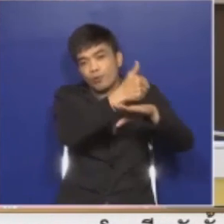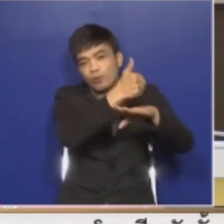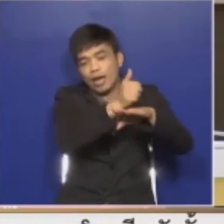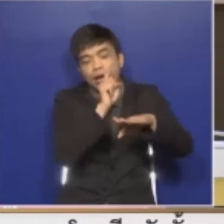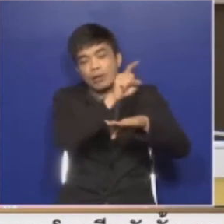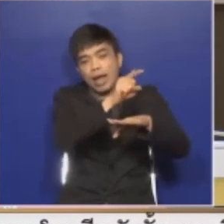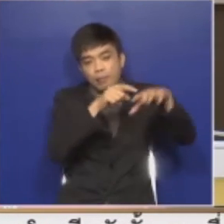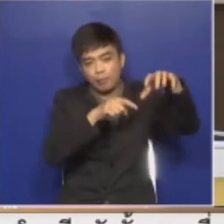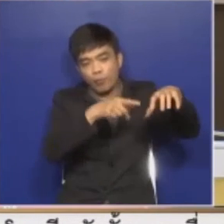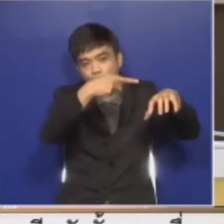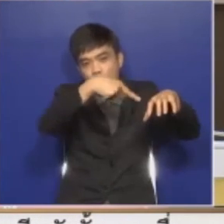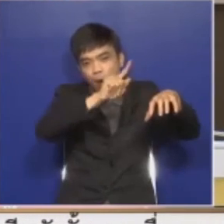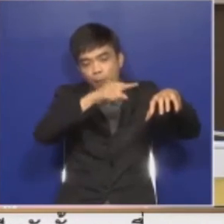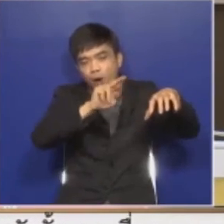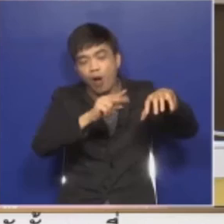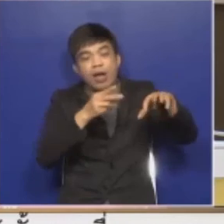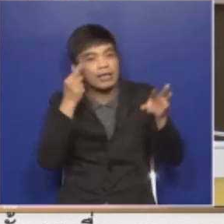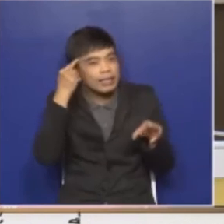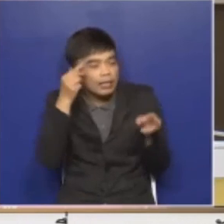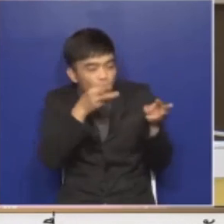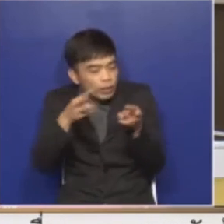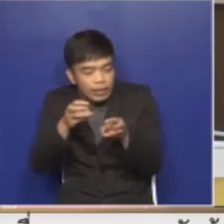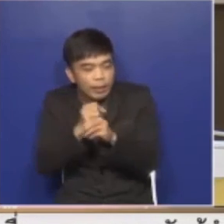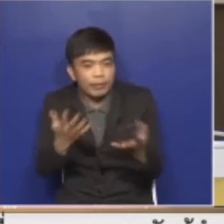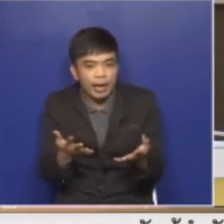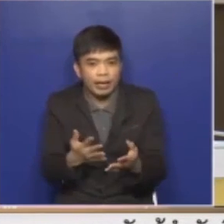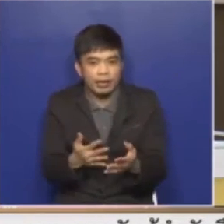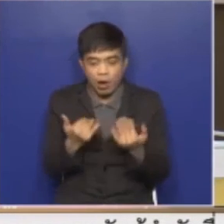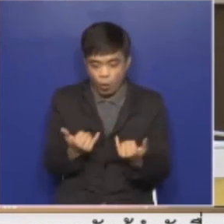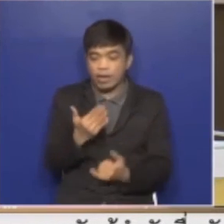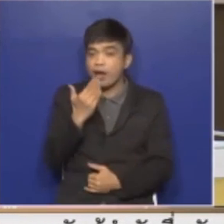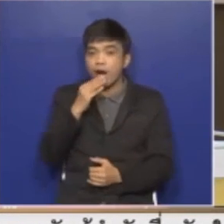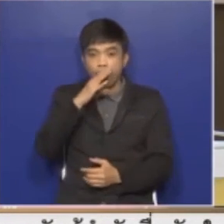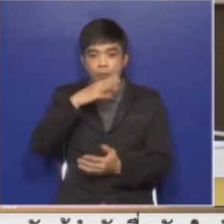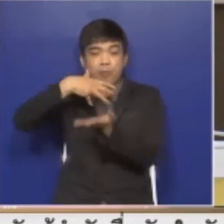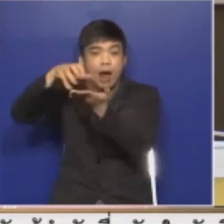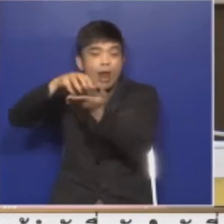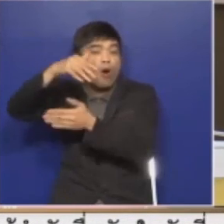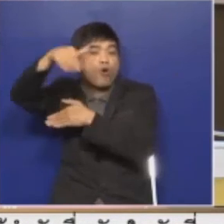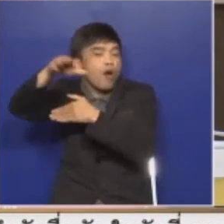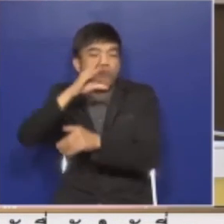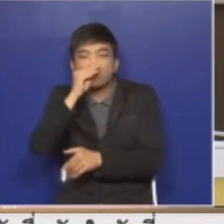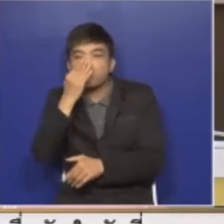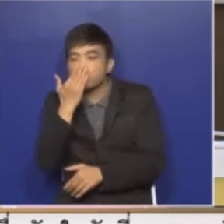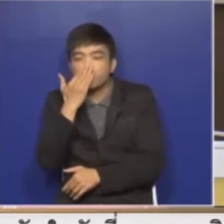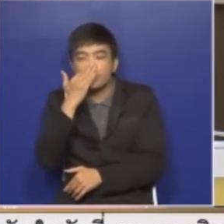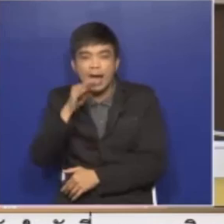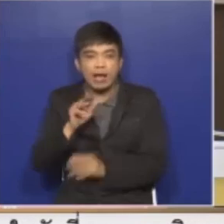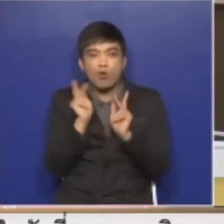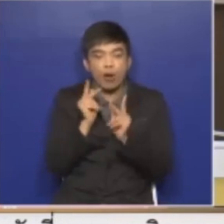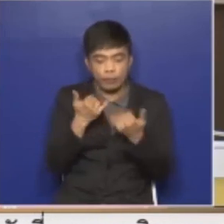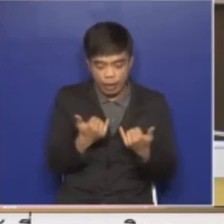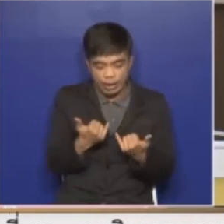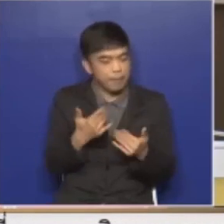ปกเกล้าเนี่ยมันจะทำยังไงถ้ามีแนวคิดยังไงพูดข้างนอกได้วันนี้ท่านพูดในสภาเราจะได้รู้เราจะได้เห็นว่าวิธีการแก้ปัญหา